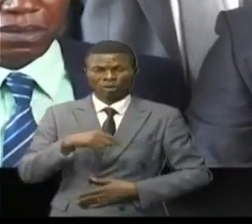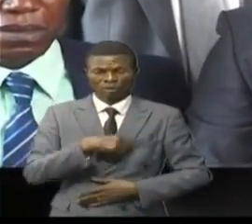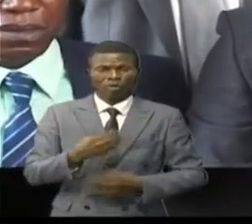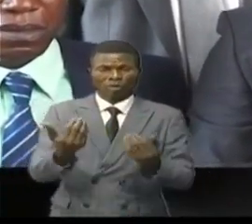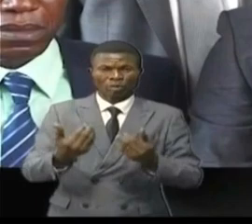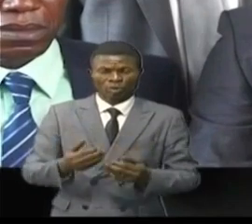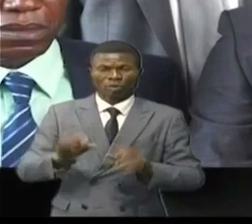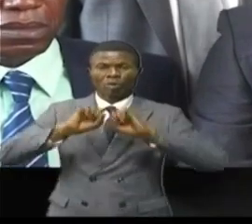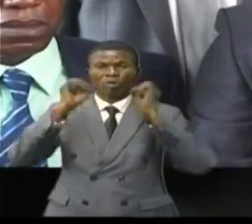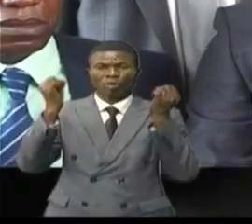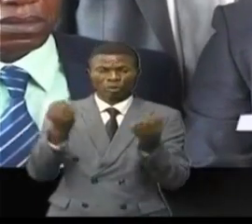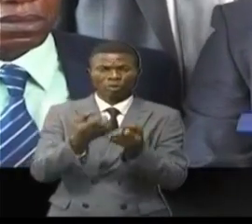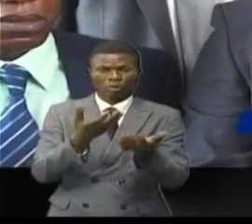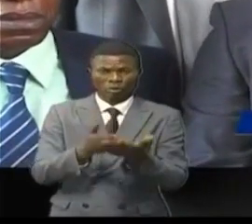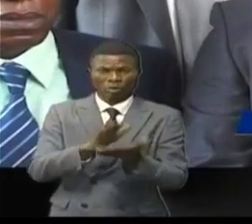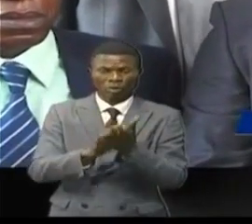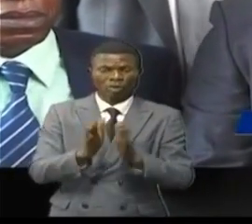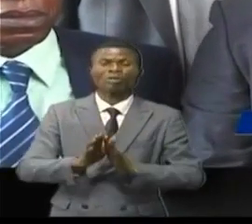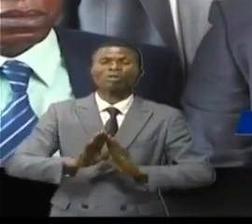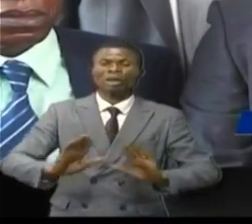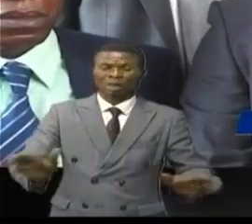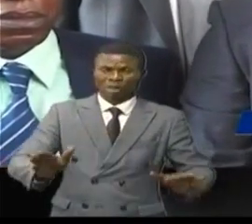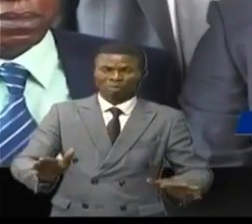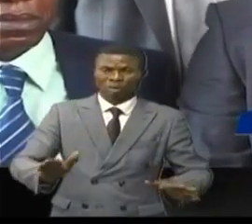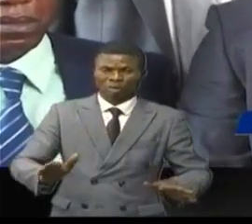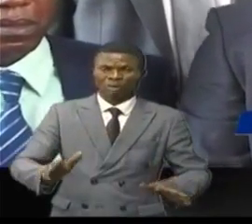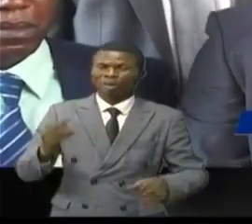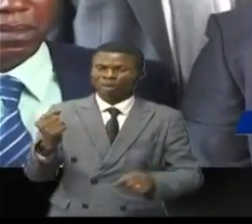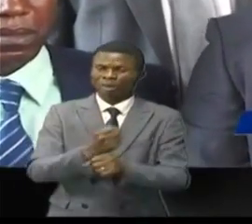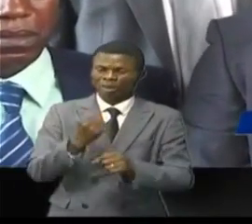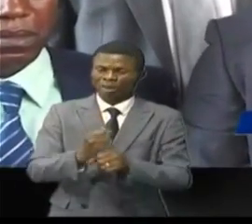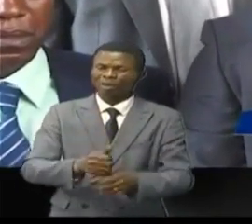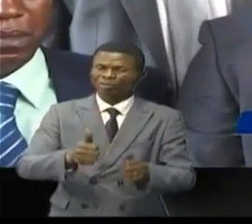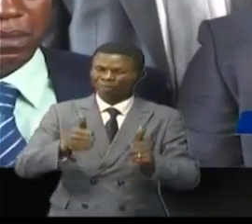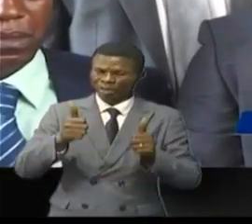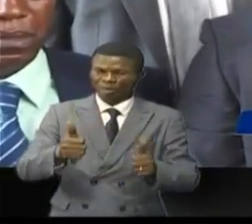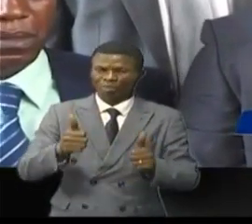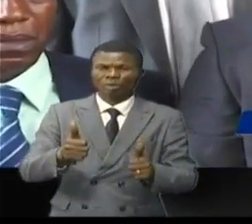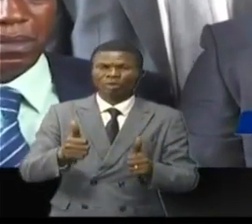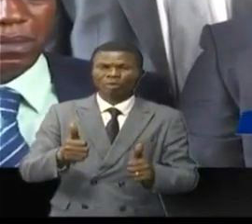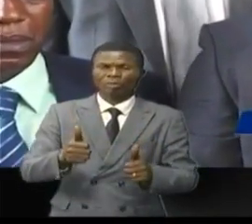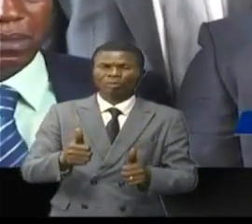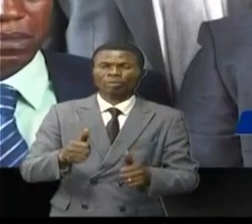cette entreprise soit vraiment compétitive et qu'elle joue vraiment sa partition